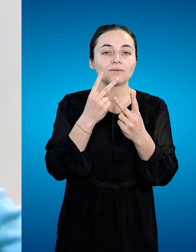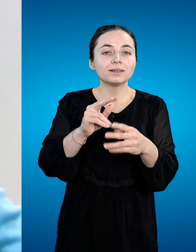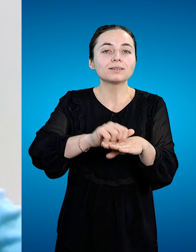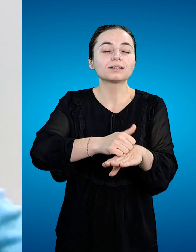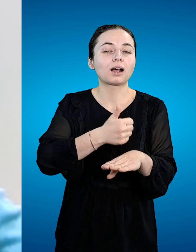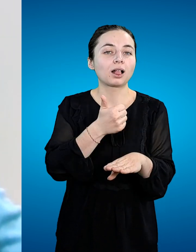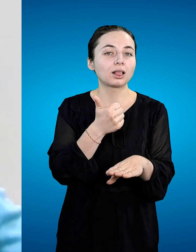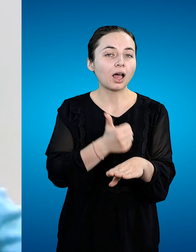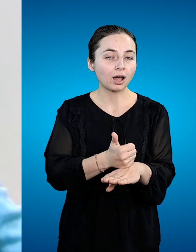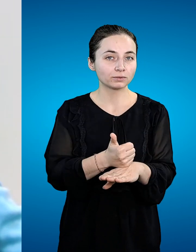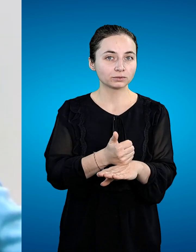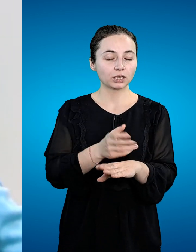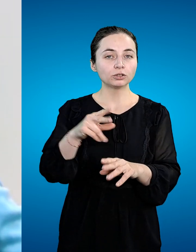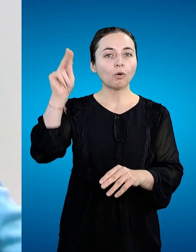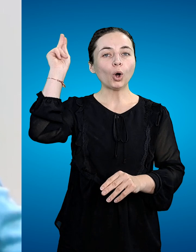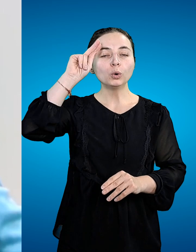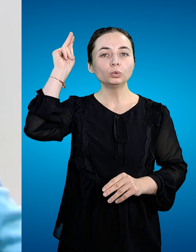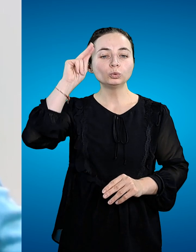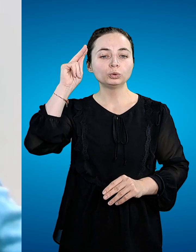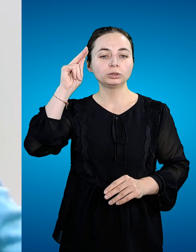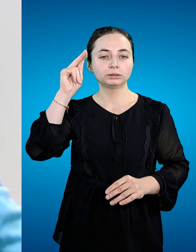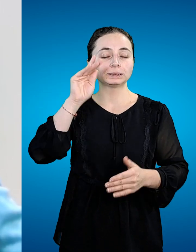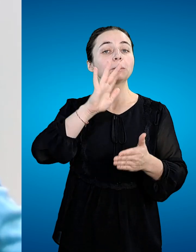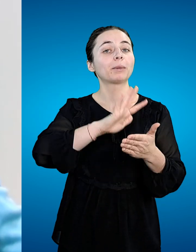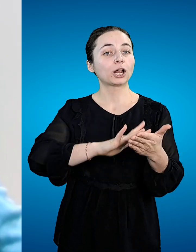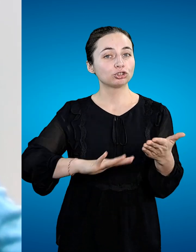видеть главное. Давай учиться